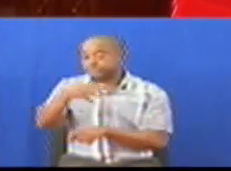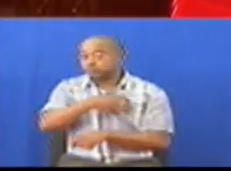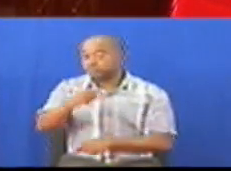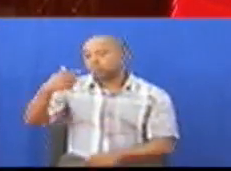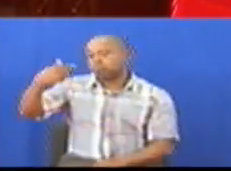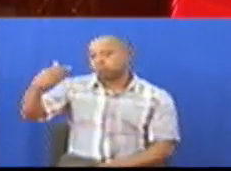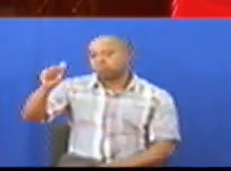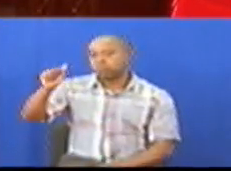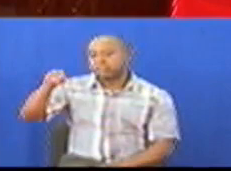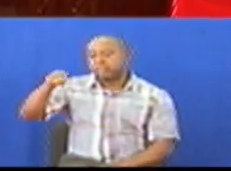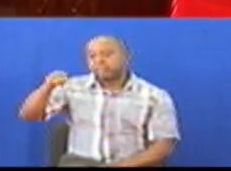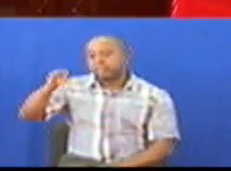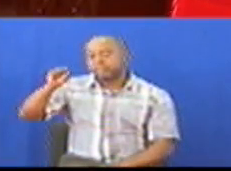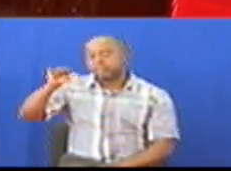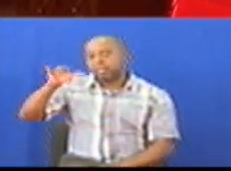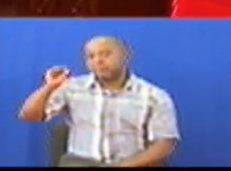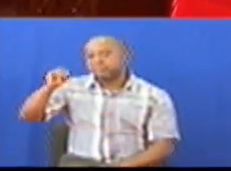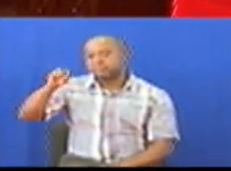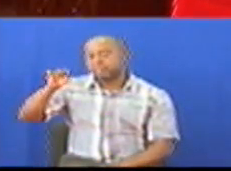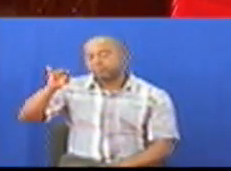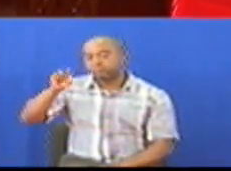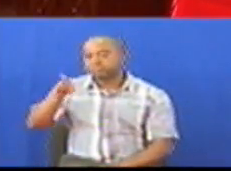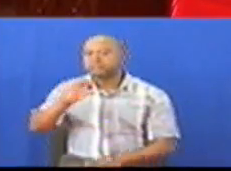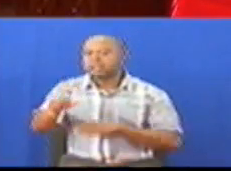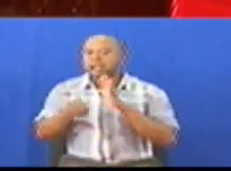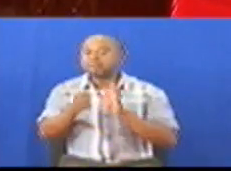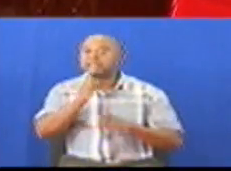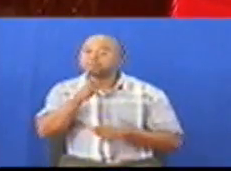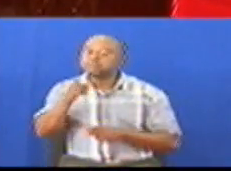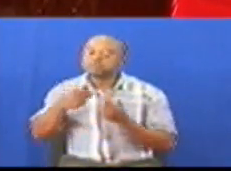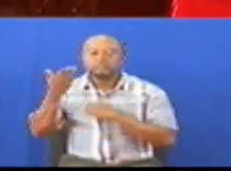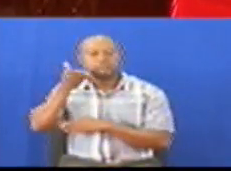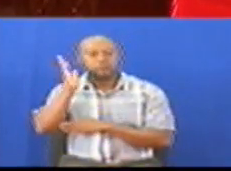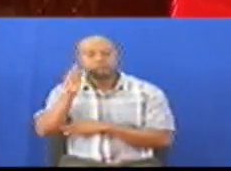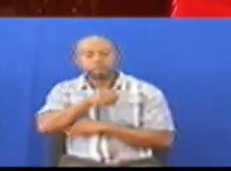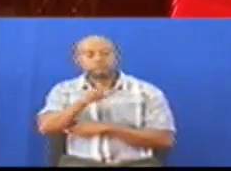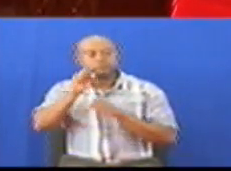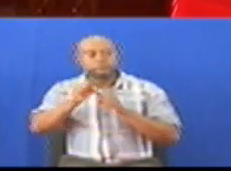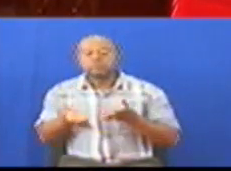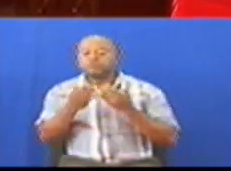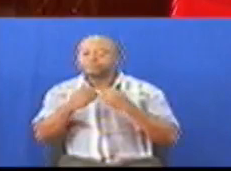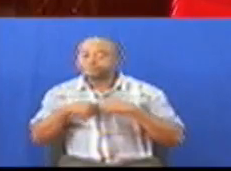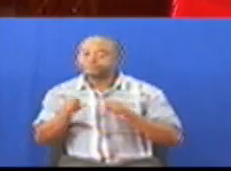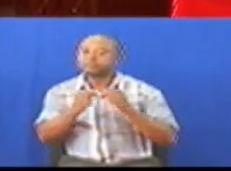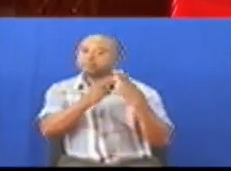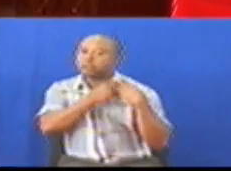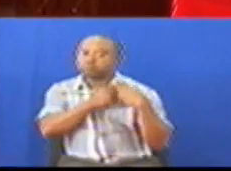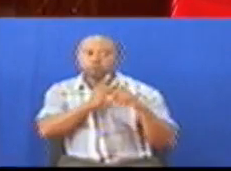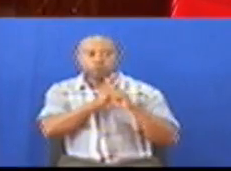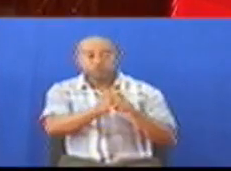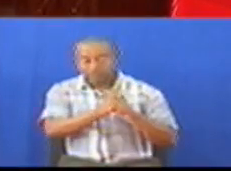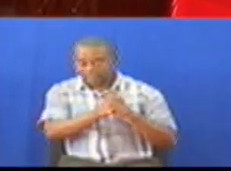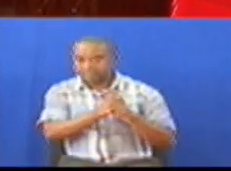ambayo kwa mujibu wa katiba ya Tanzania bara 145-46 inatakiwa kutekeleza majukumu yake kufuatana na maelekezo ya katiba na pia kwa